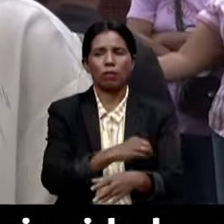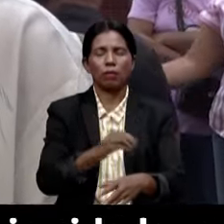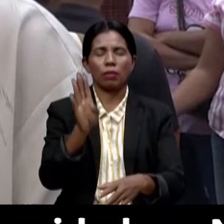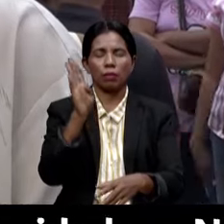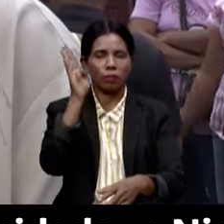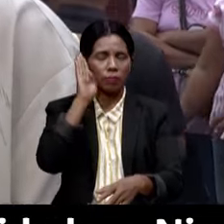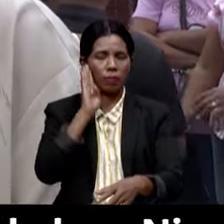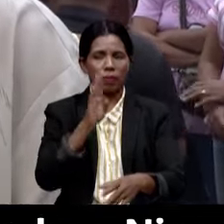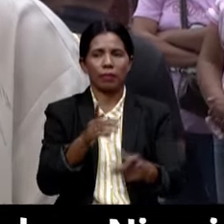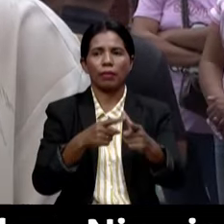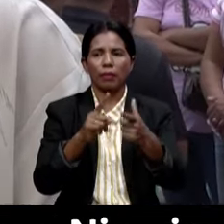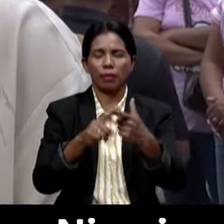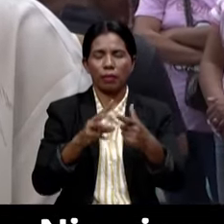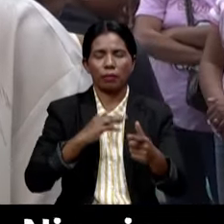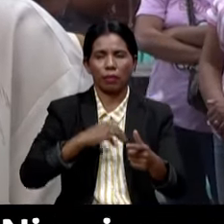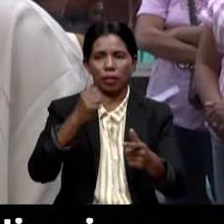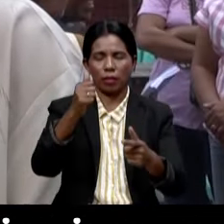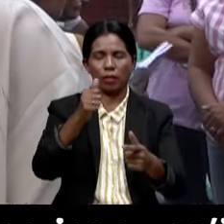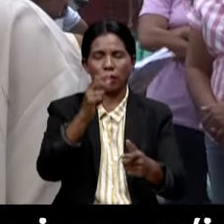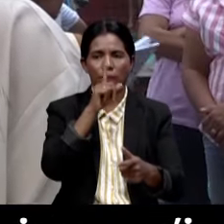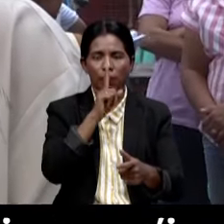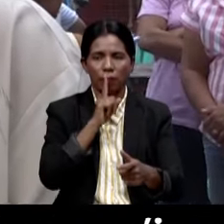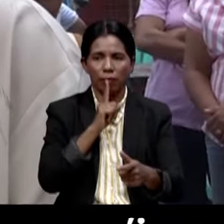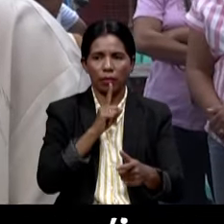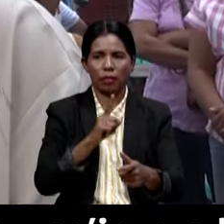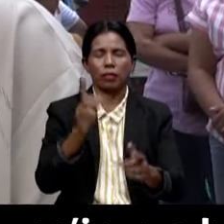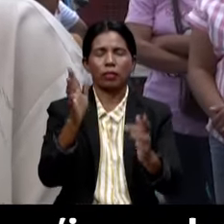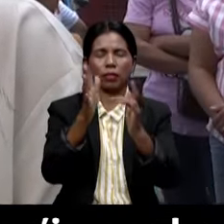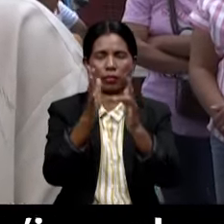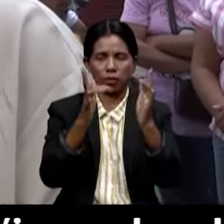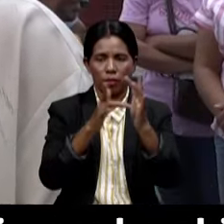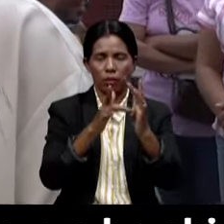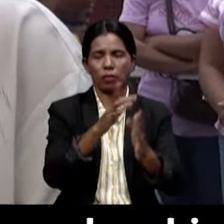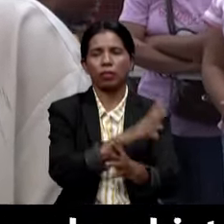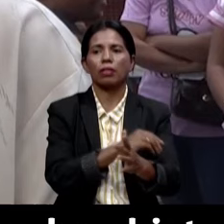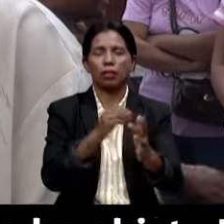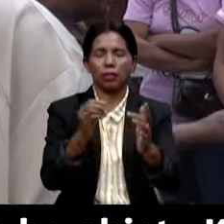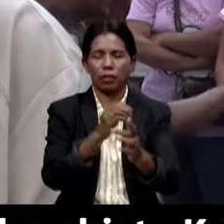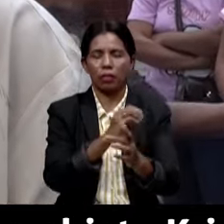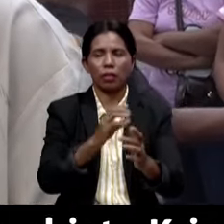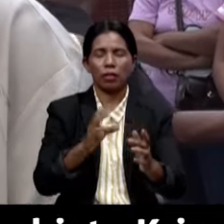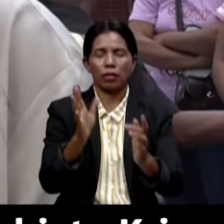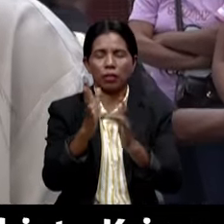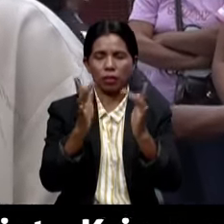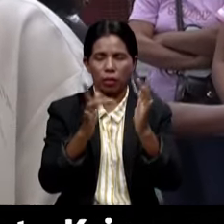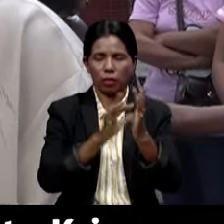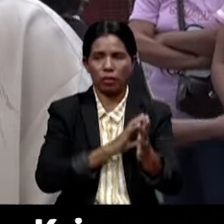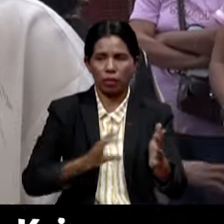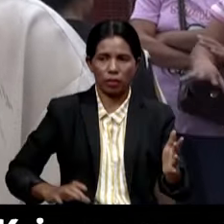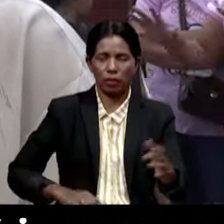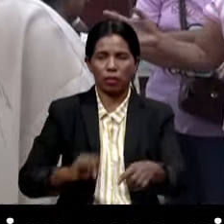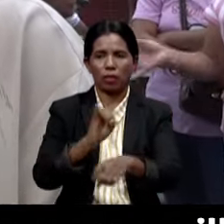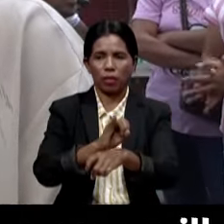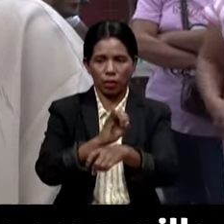padroeiro diocese ninia. Maliana nian mean nebe Sagrado Coração de Jesus. E na infeto ita arquidiocese